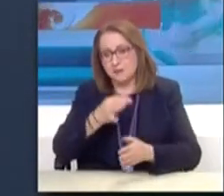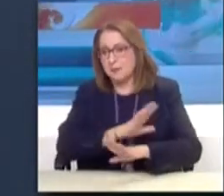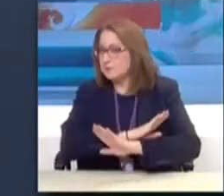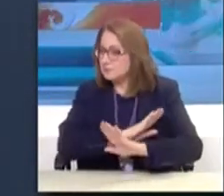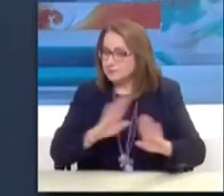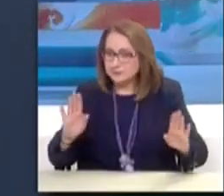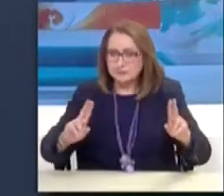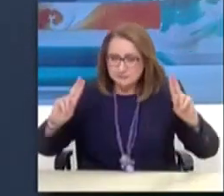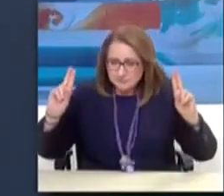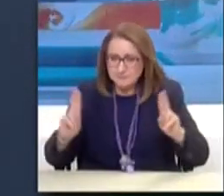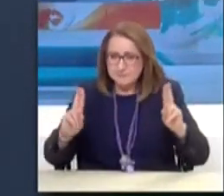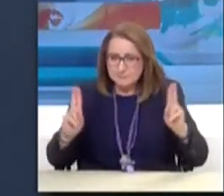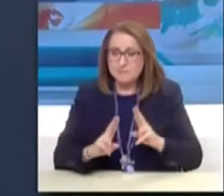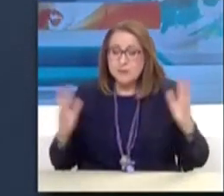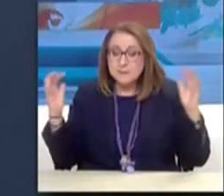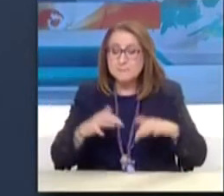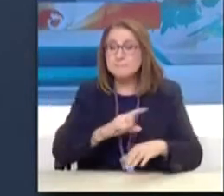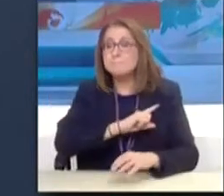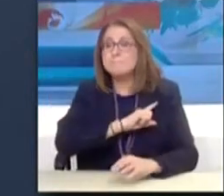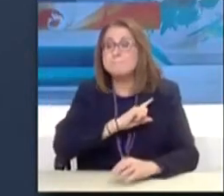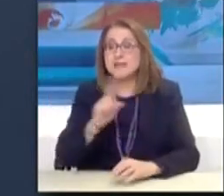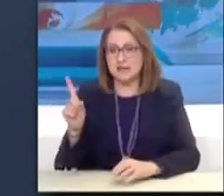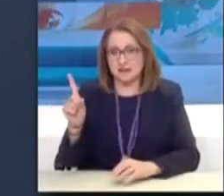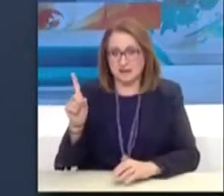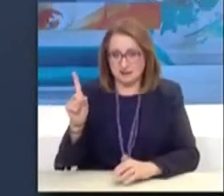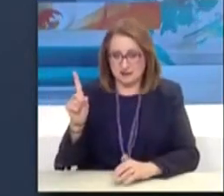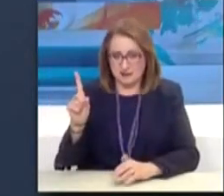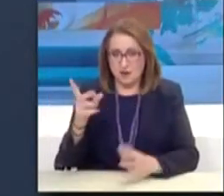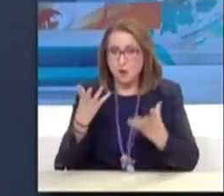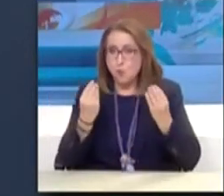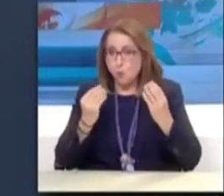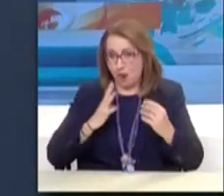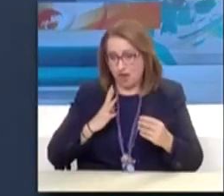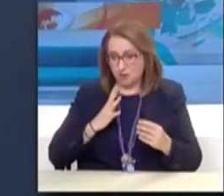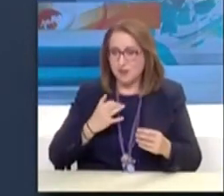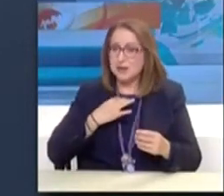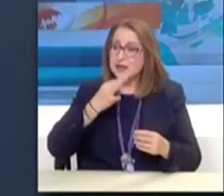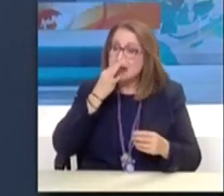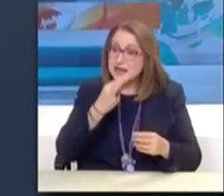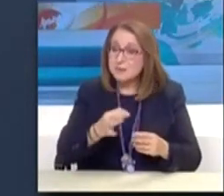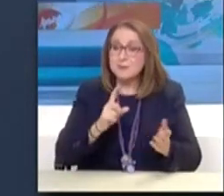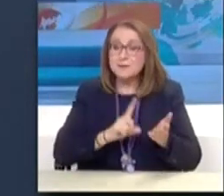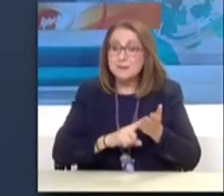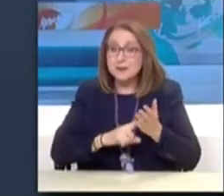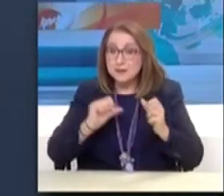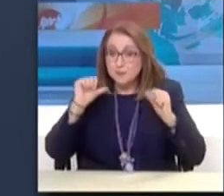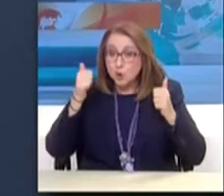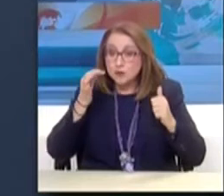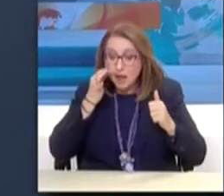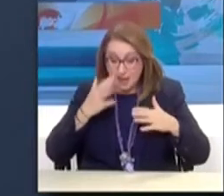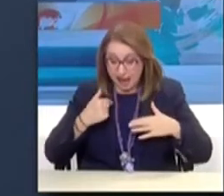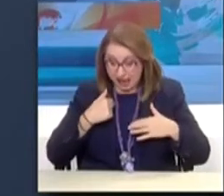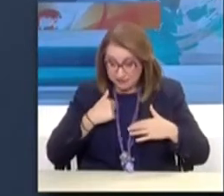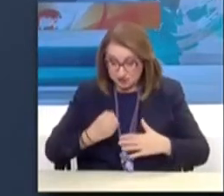ισχύει όσο το δυνατόν περισσότερο. Έχουμε ξαναπεί πως πρέπει να αντιμετωπίζουμε τον εαυτό μας σαν να